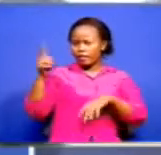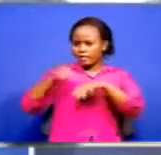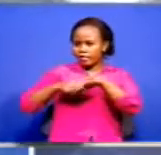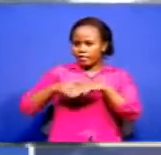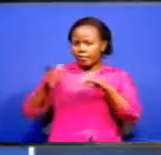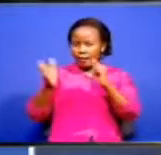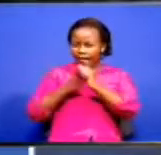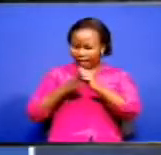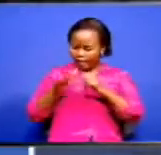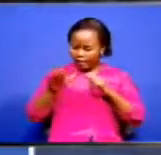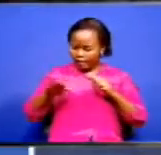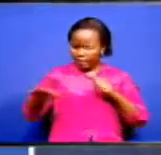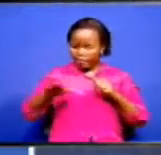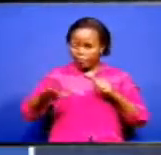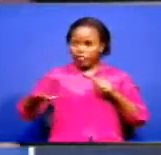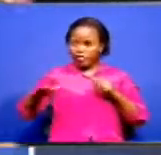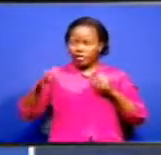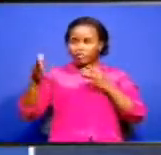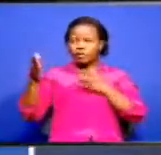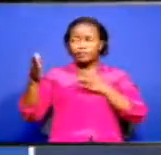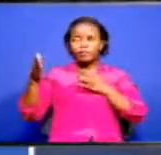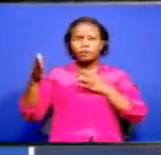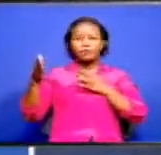3 asubuhi.